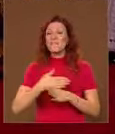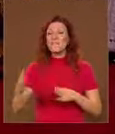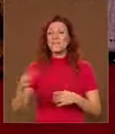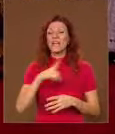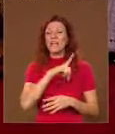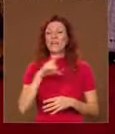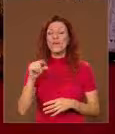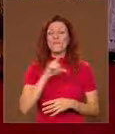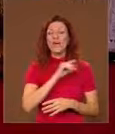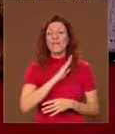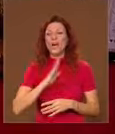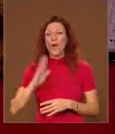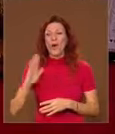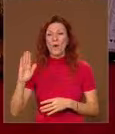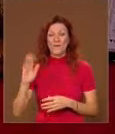веки